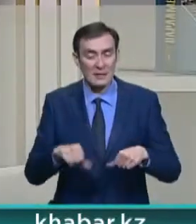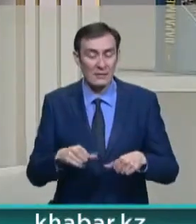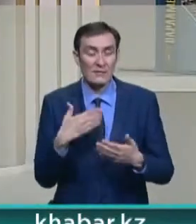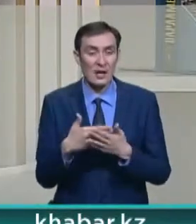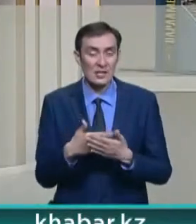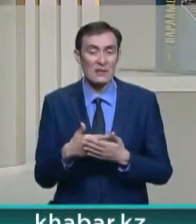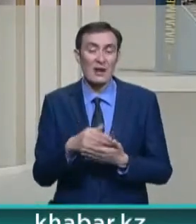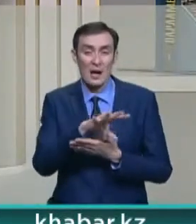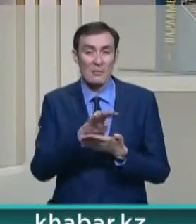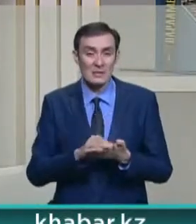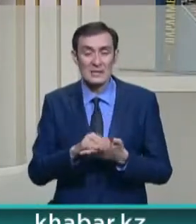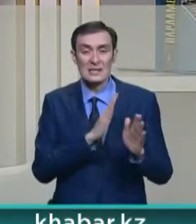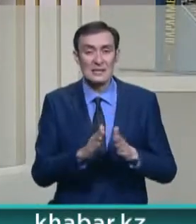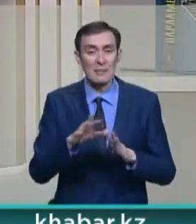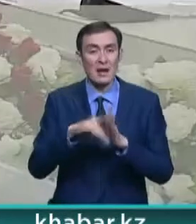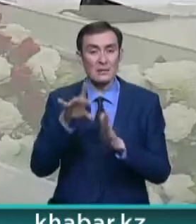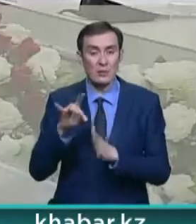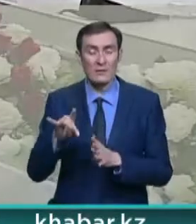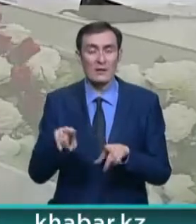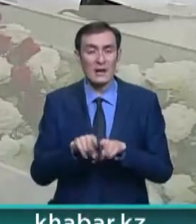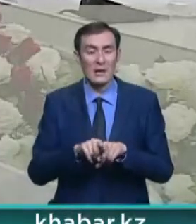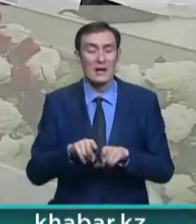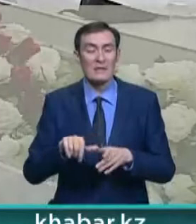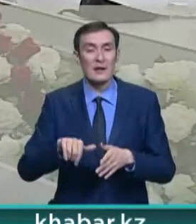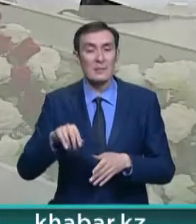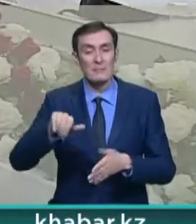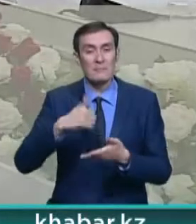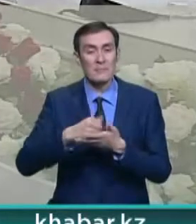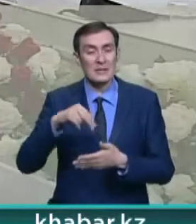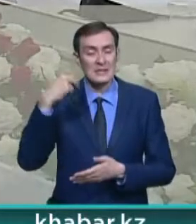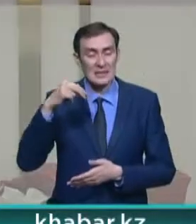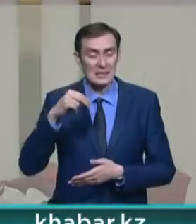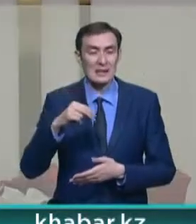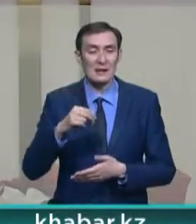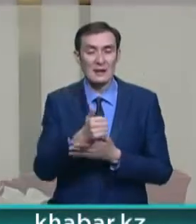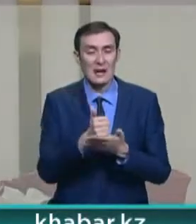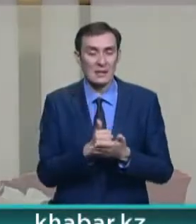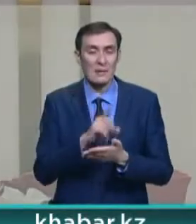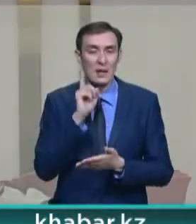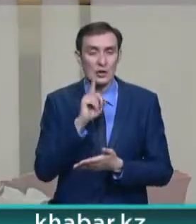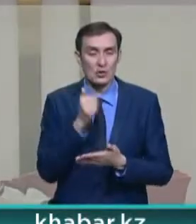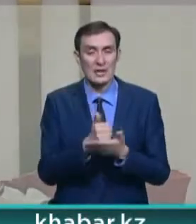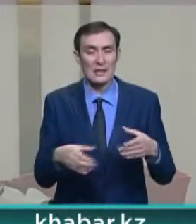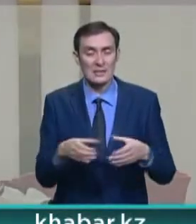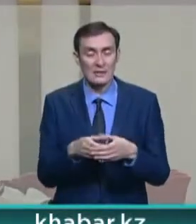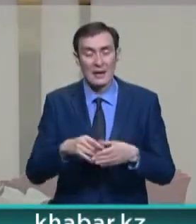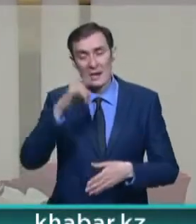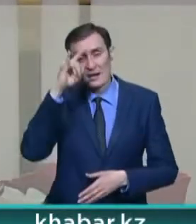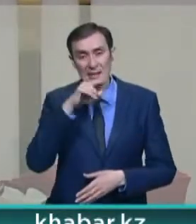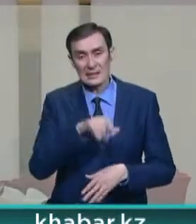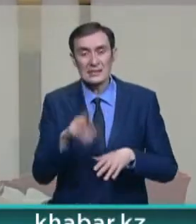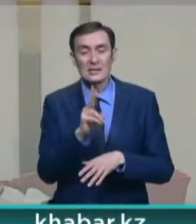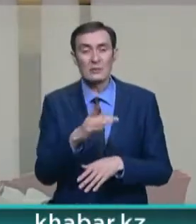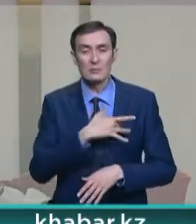качестве образца отлита систему отбора в президентский молодежный кадровый резерв казахстанцы которым